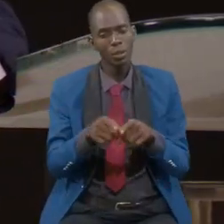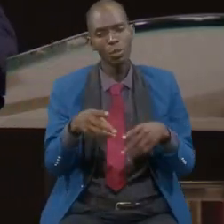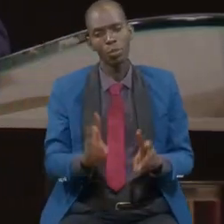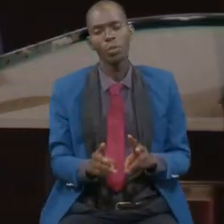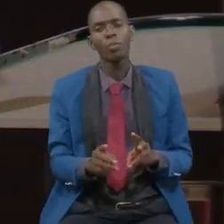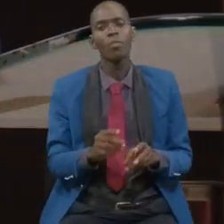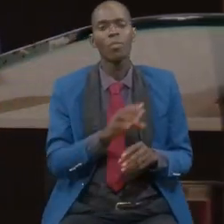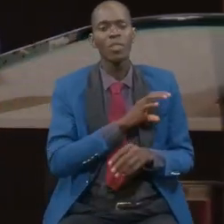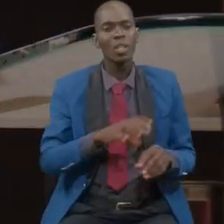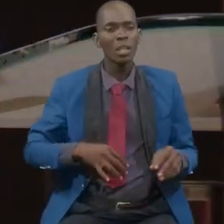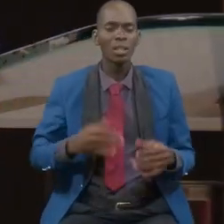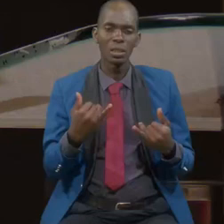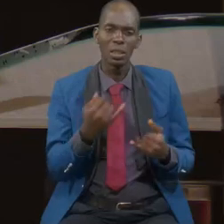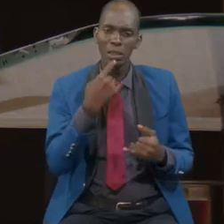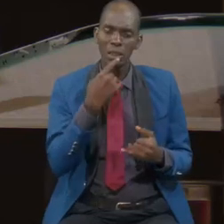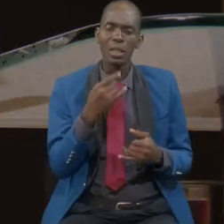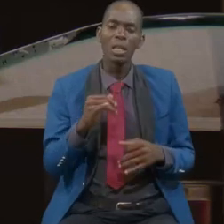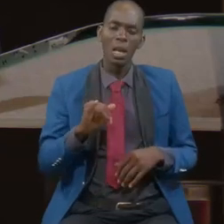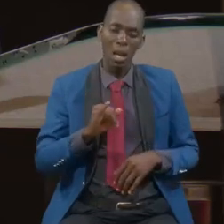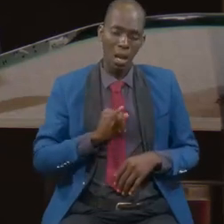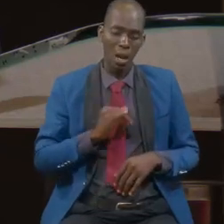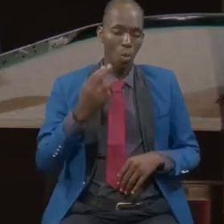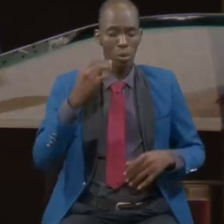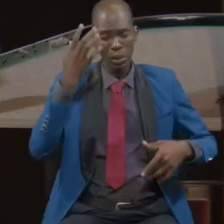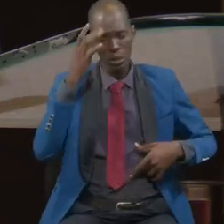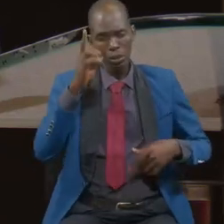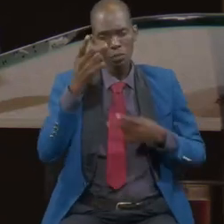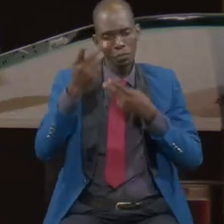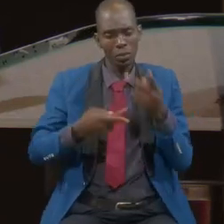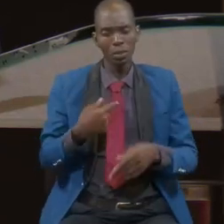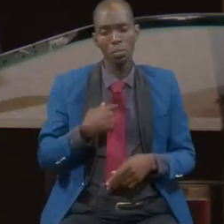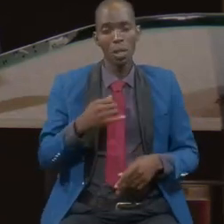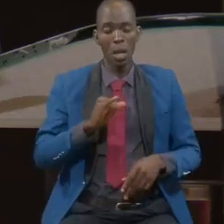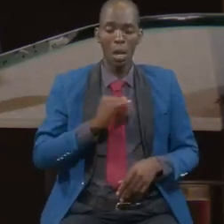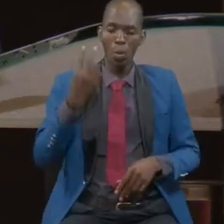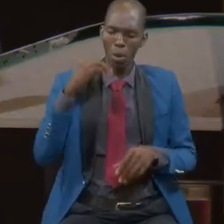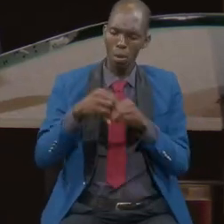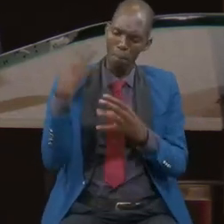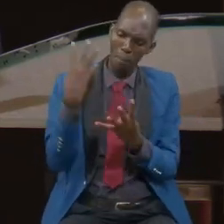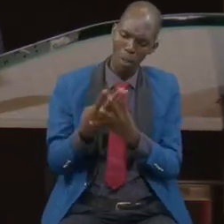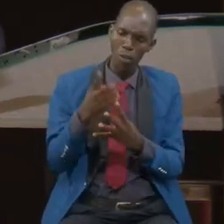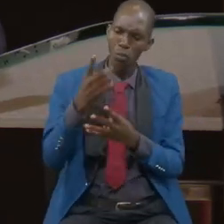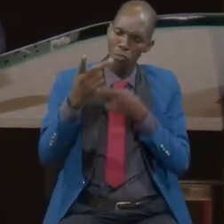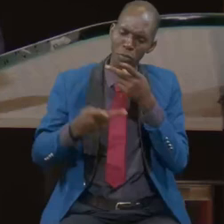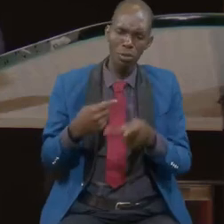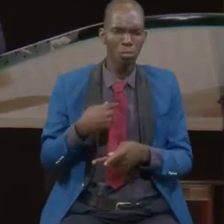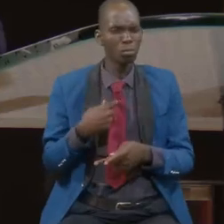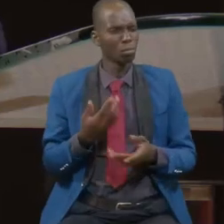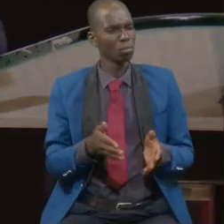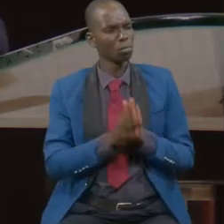vous m'avez visité. J'étais en prison et vous êtes venu vers moi. Seigneur,